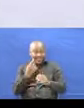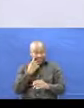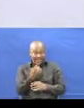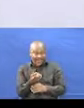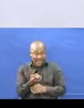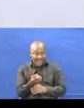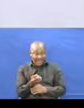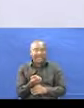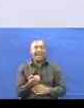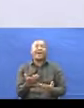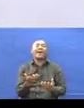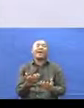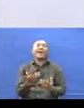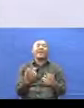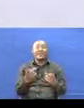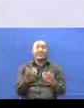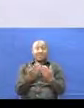unaweza ukafanya hivyo pia, kwamba